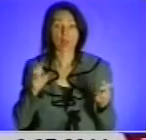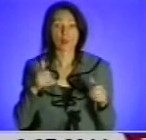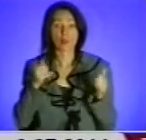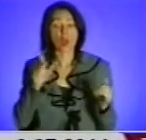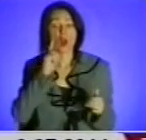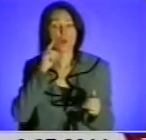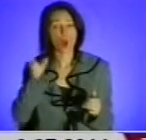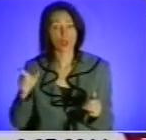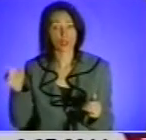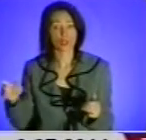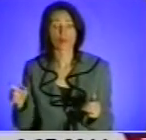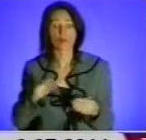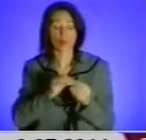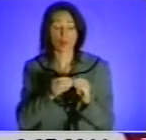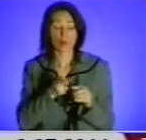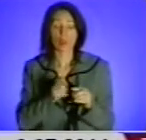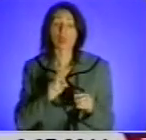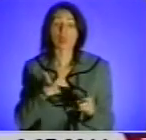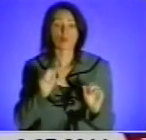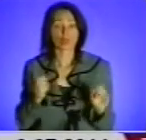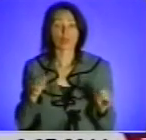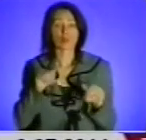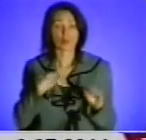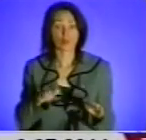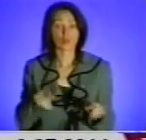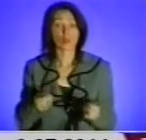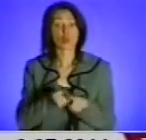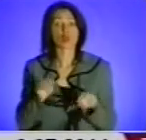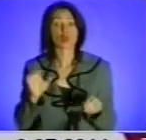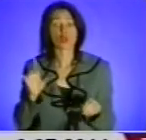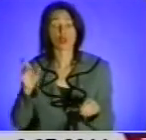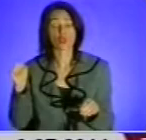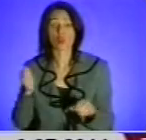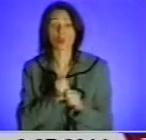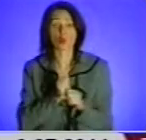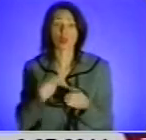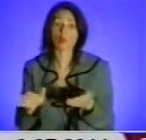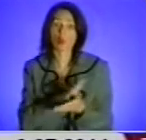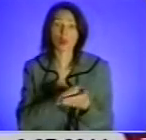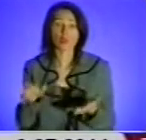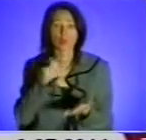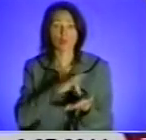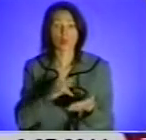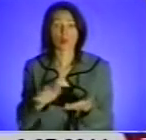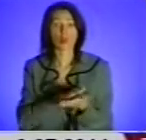І також соціальну роботу – це прибирання міста, прибирання клумб,